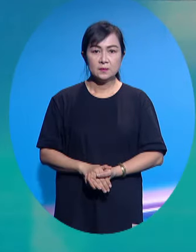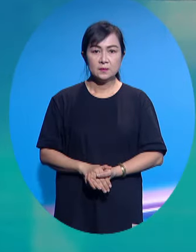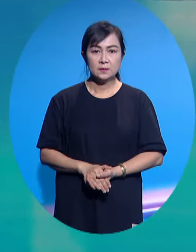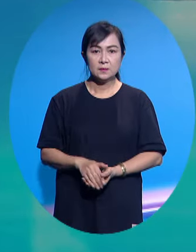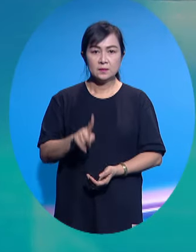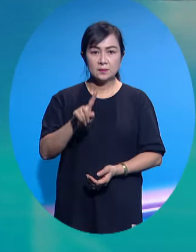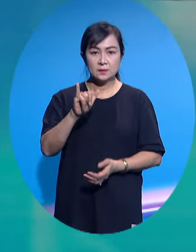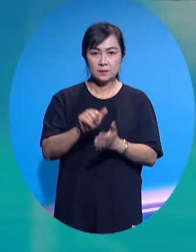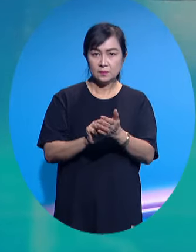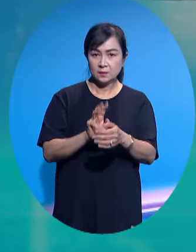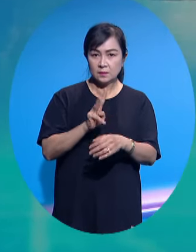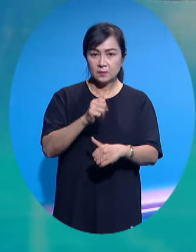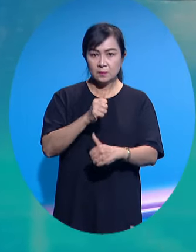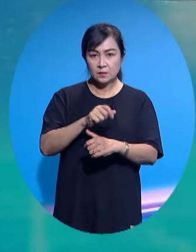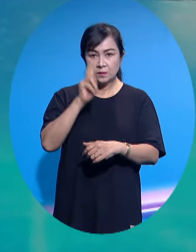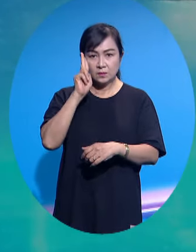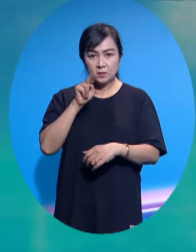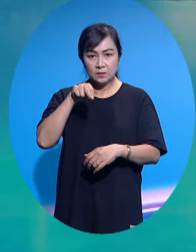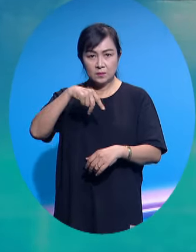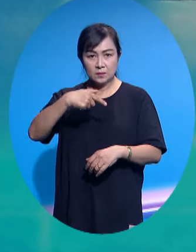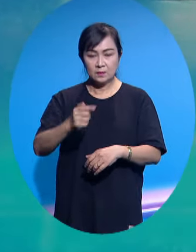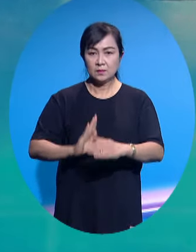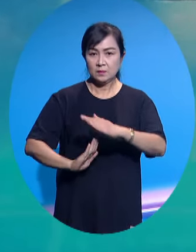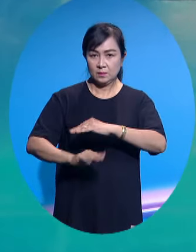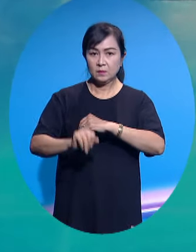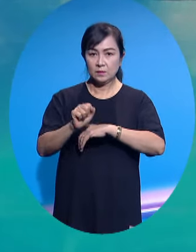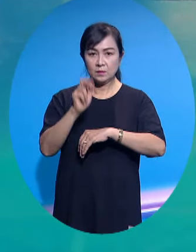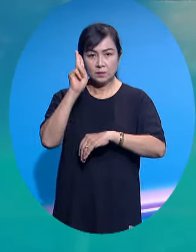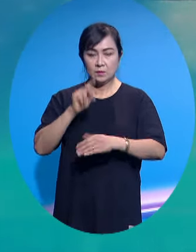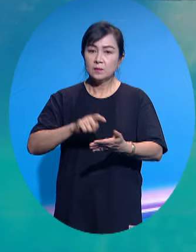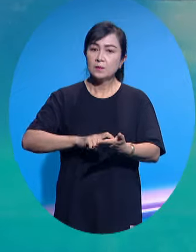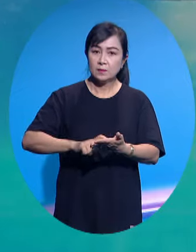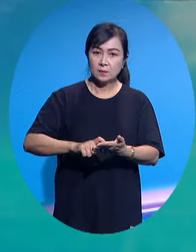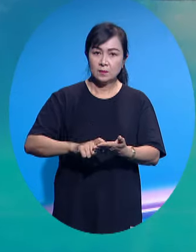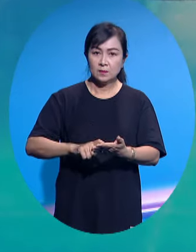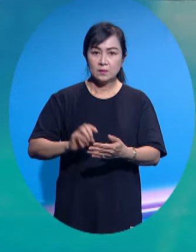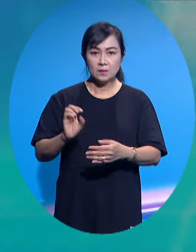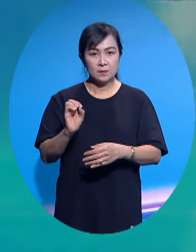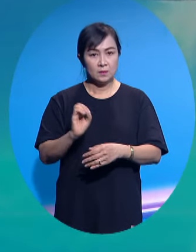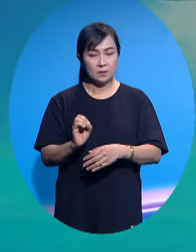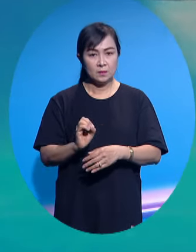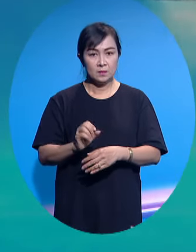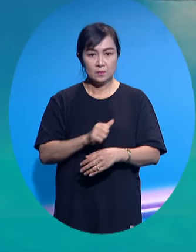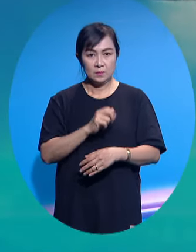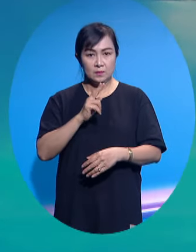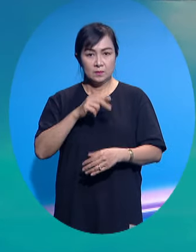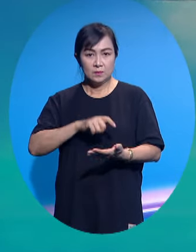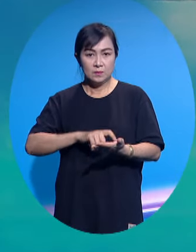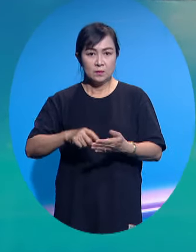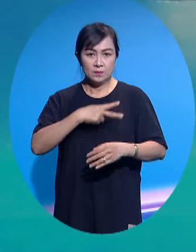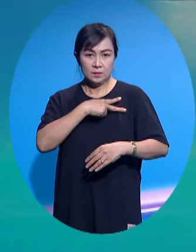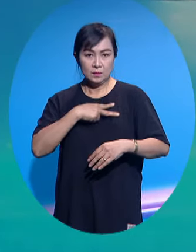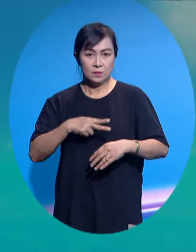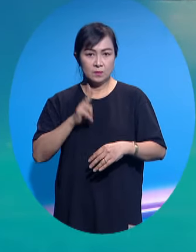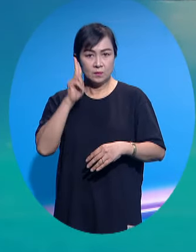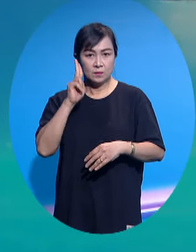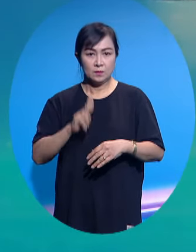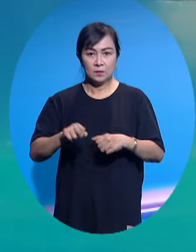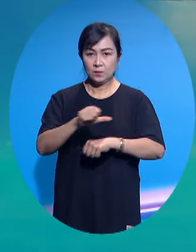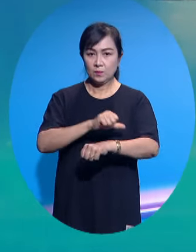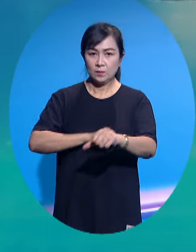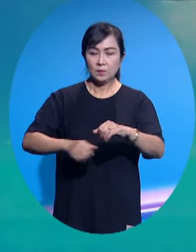vào thứ B 16 tháng 3 Chính phủ quân sự niger đã chấm dứt thỏa thuận quân sự với Mỹ qua đó không cho phép quân nhân Mỹ và các nhân viên của bộ quốc